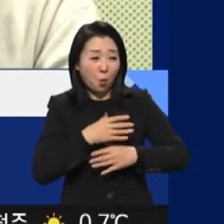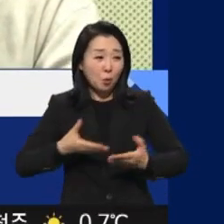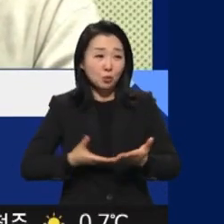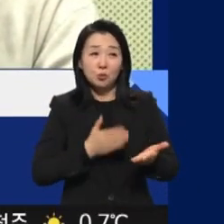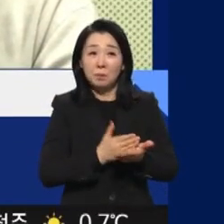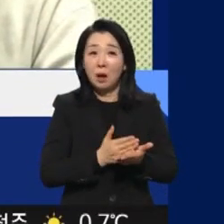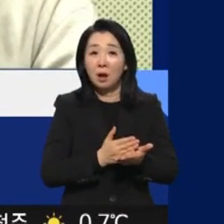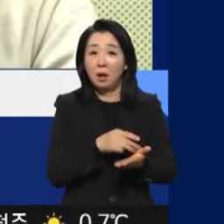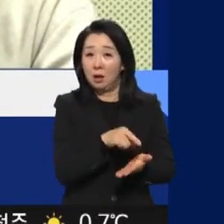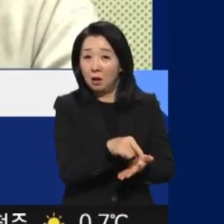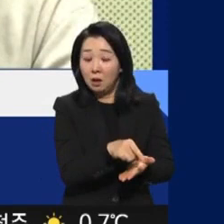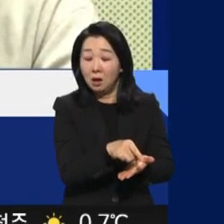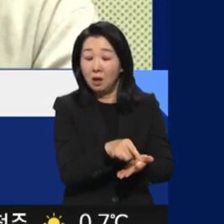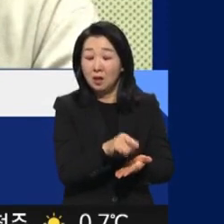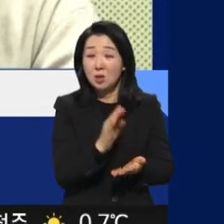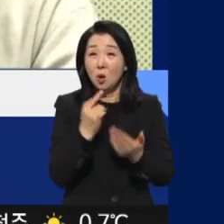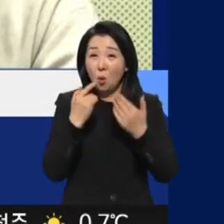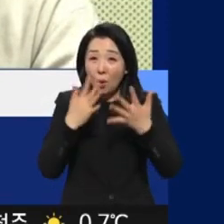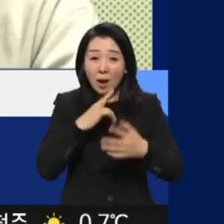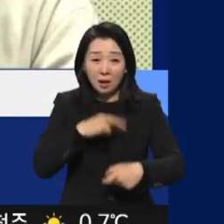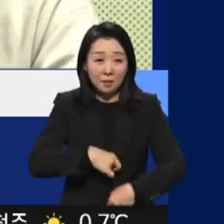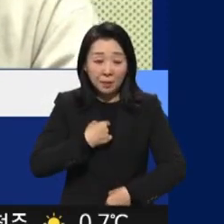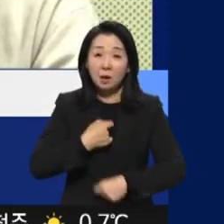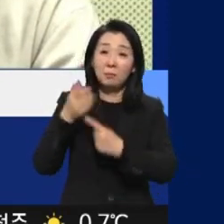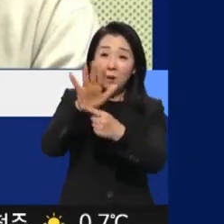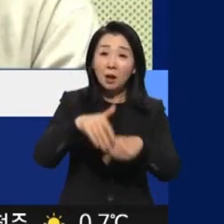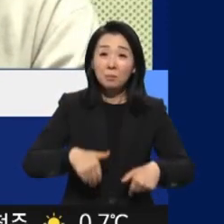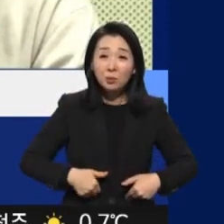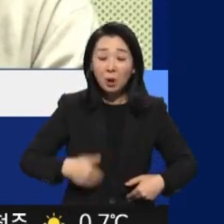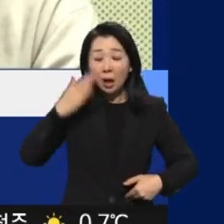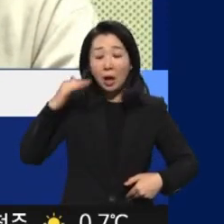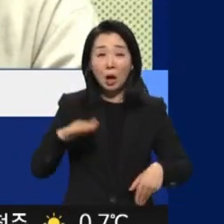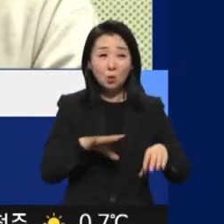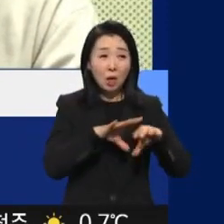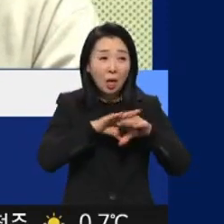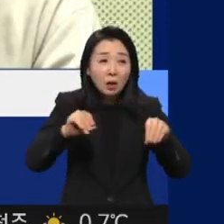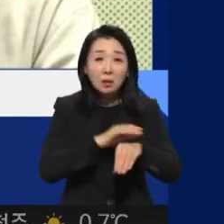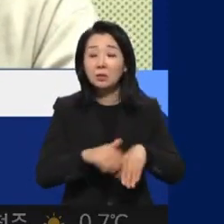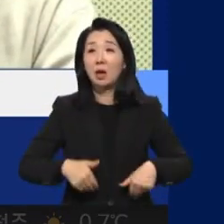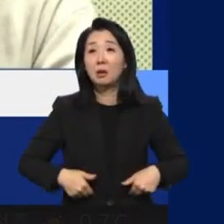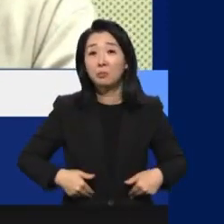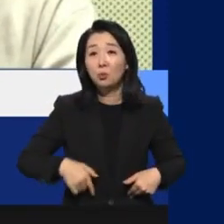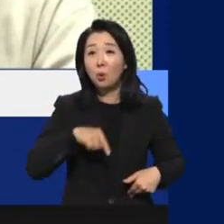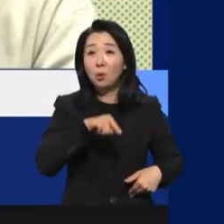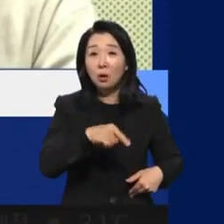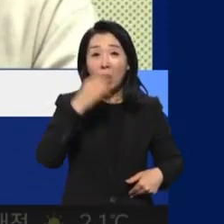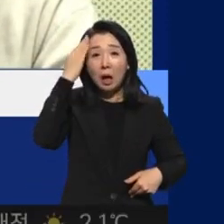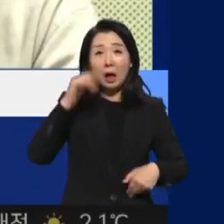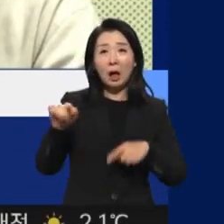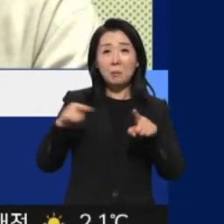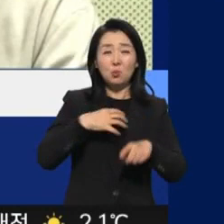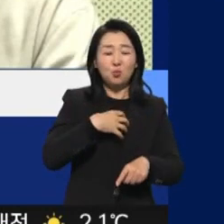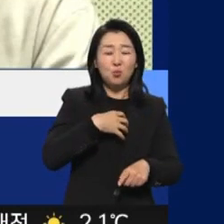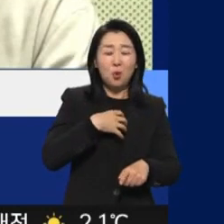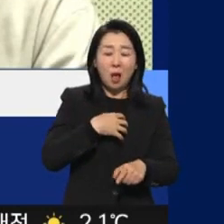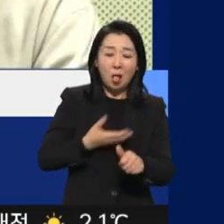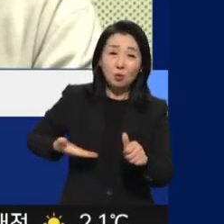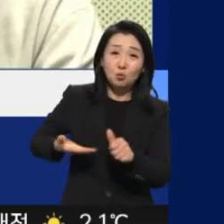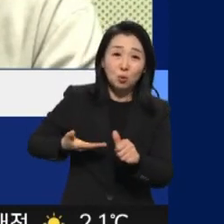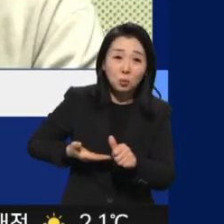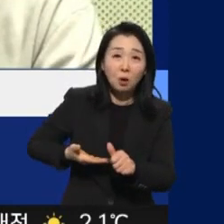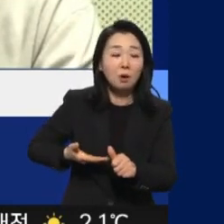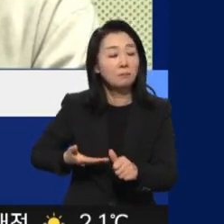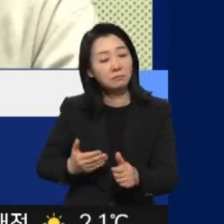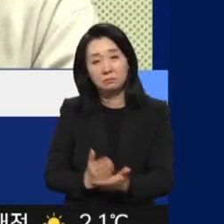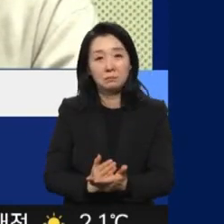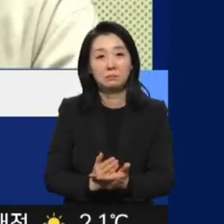내에서 팩트를 정확하게 말하고 우리가 대비하되 그러나 이것을 전반적인 한반도의 위기를 고조시키는